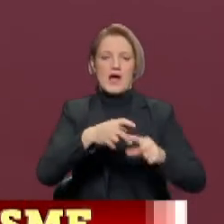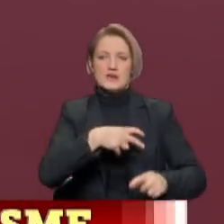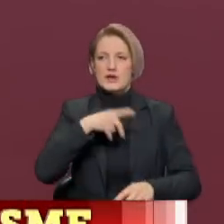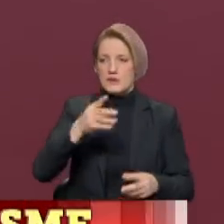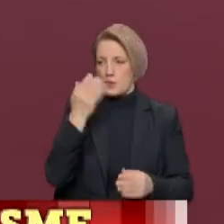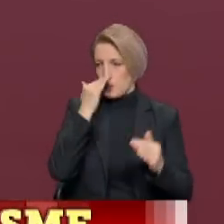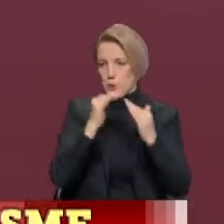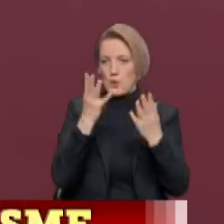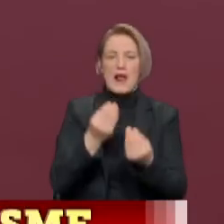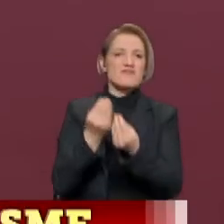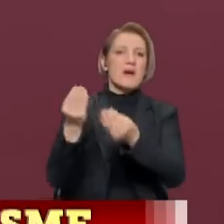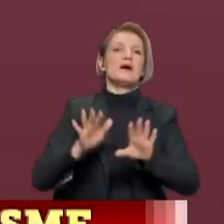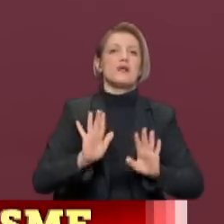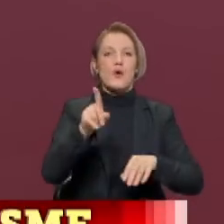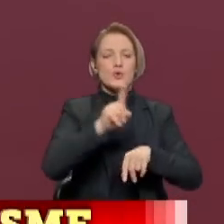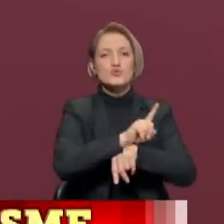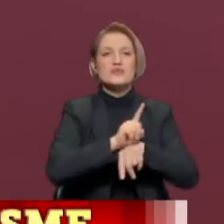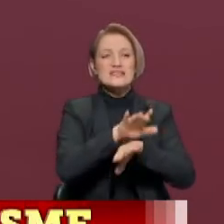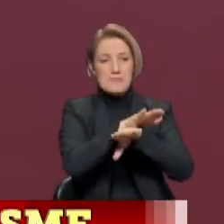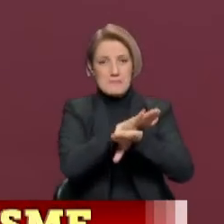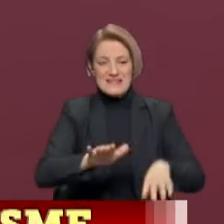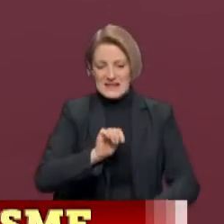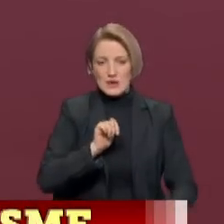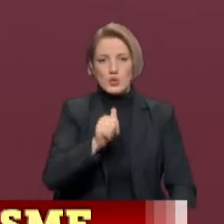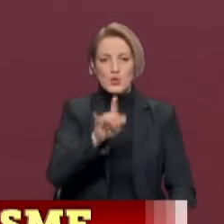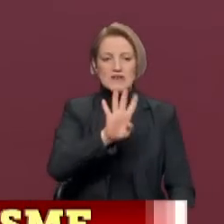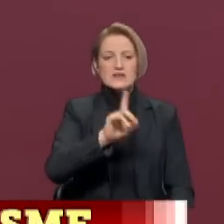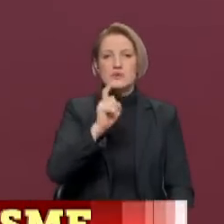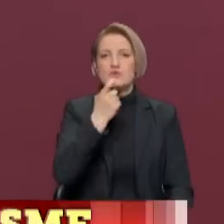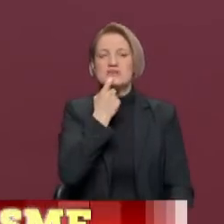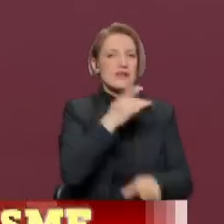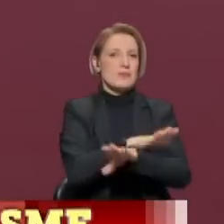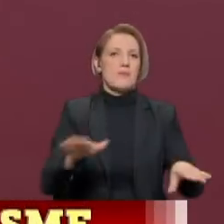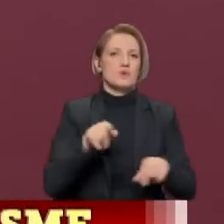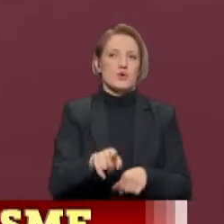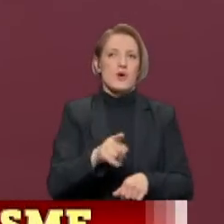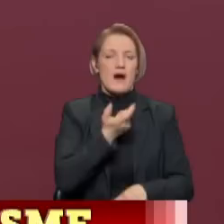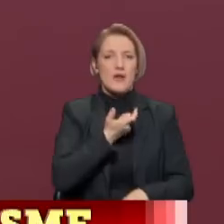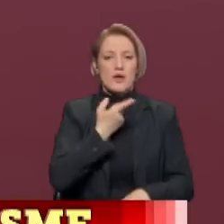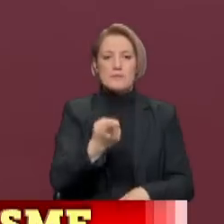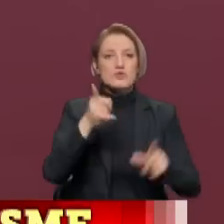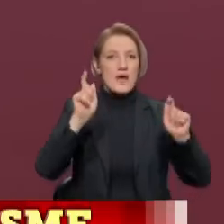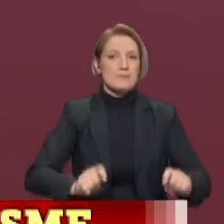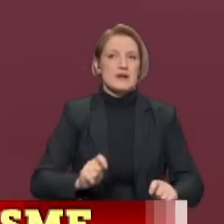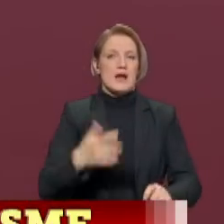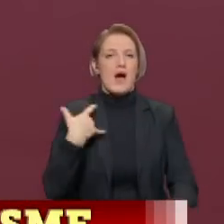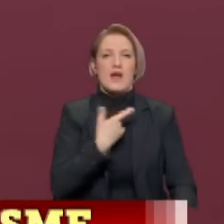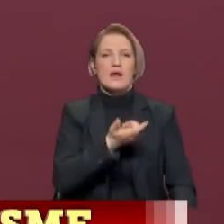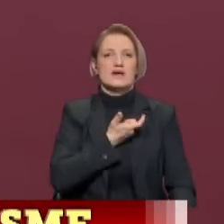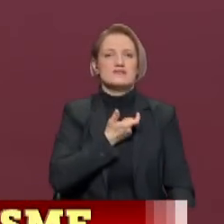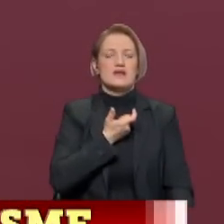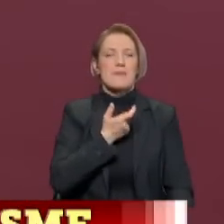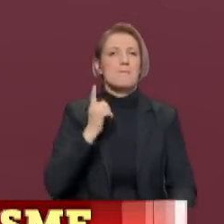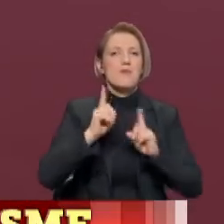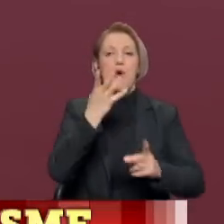olarak vermezler. O yüzden süresi bittiği günü 49 yıla tamamlıyor kanunla. Bunu yaptılar, Anayasa Mahkemesi